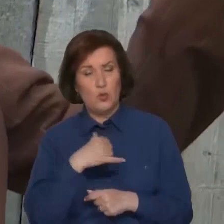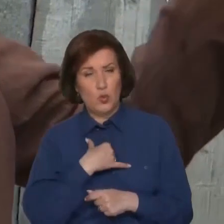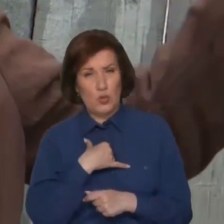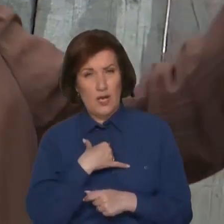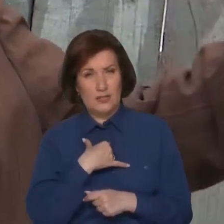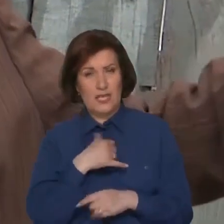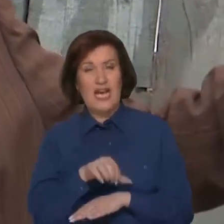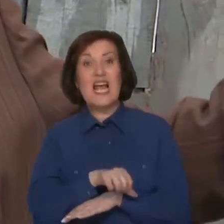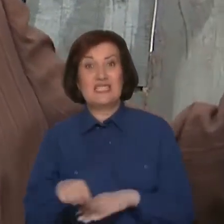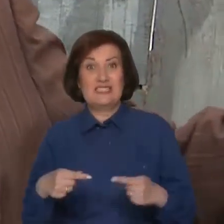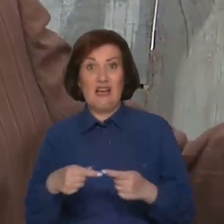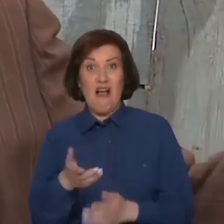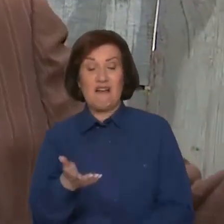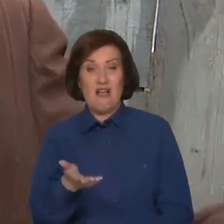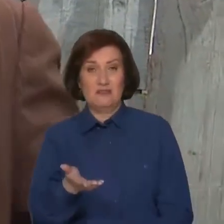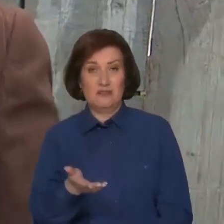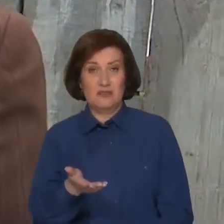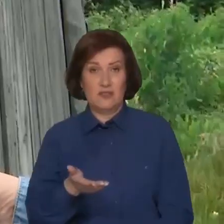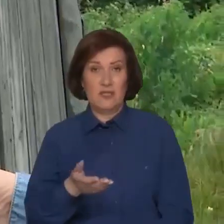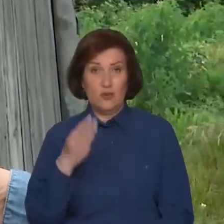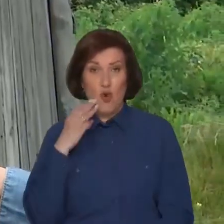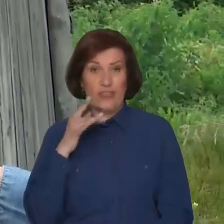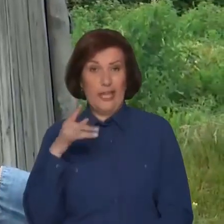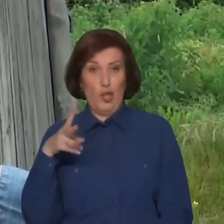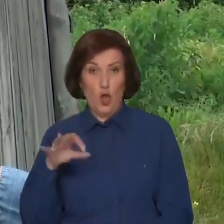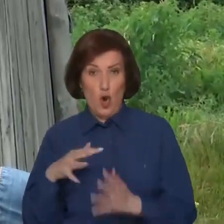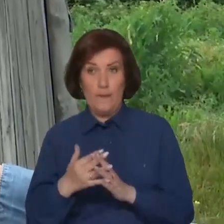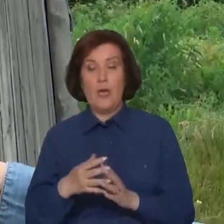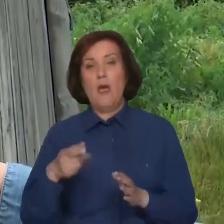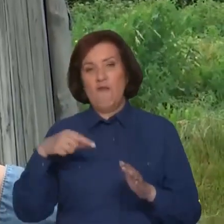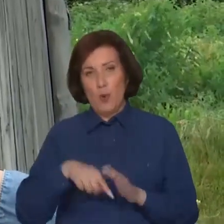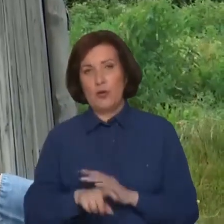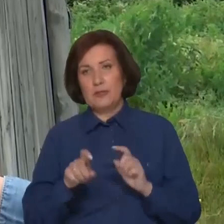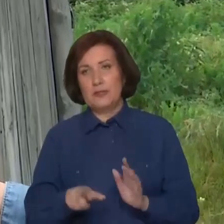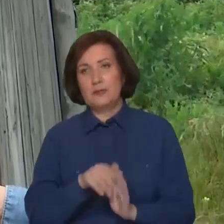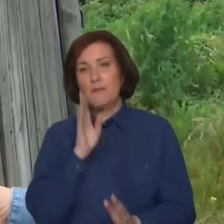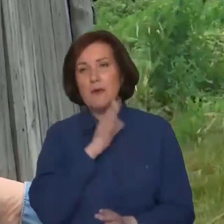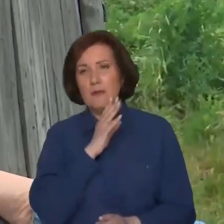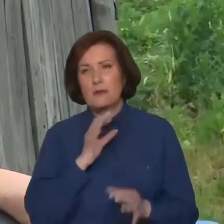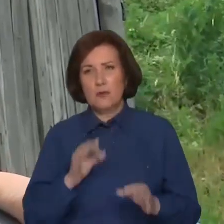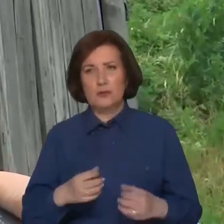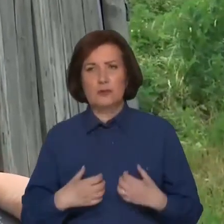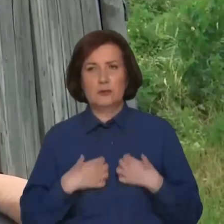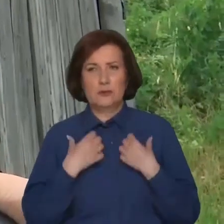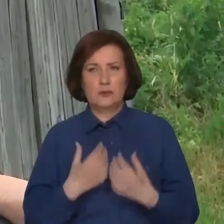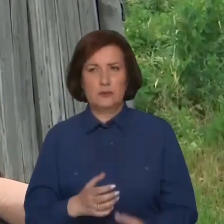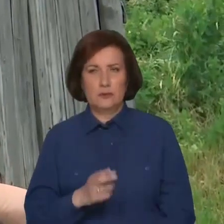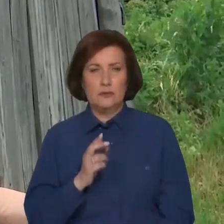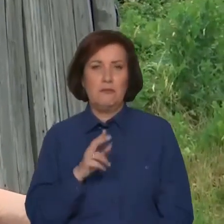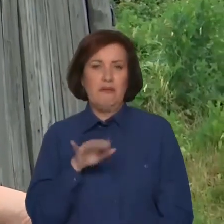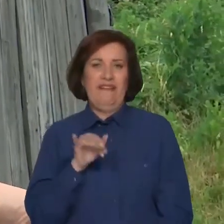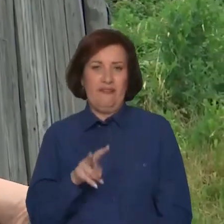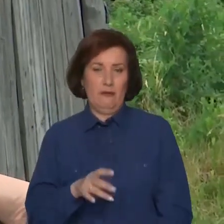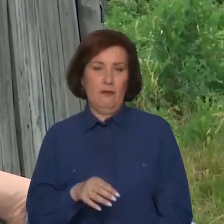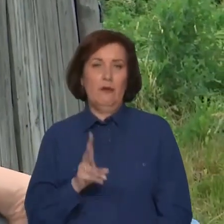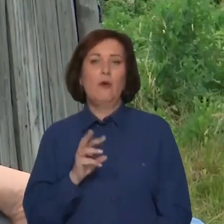ну, тут граница ж, как раз же жусь, теткина. У погребі сидим это нафиг с мамкой. Ну, конечно, страшно, блин. Ну, а